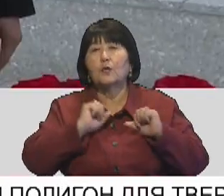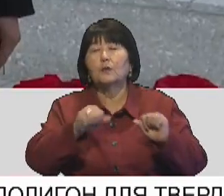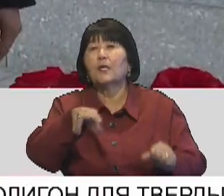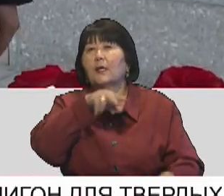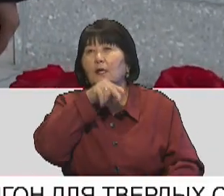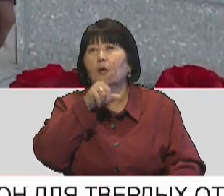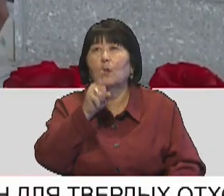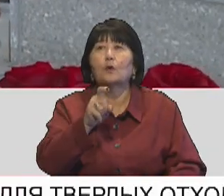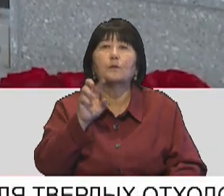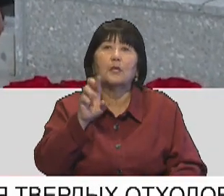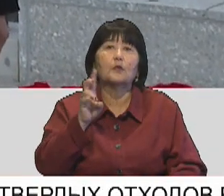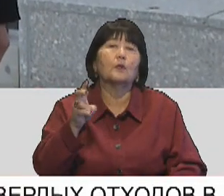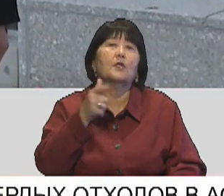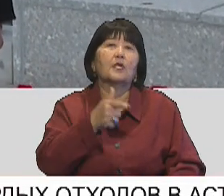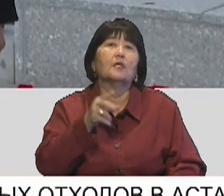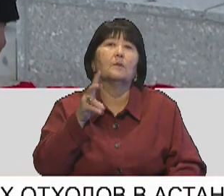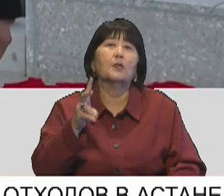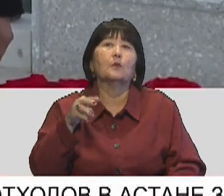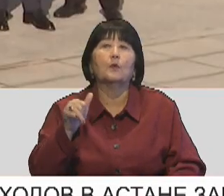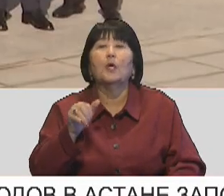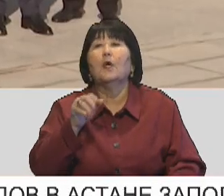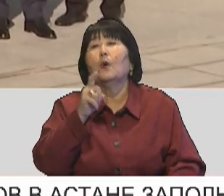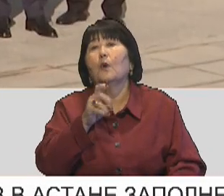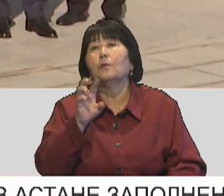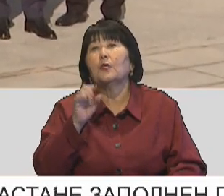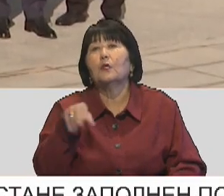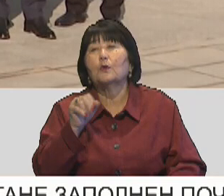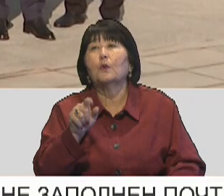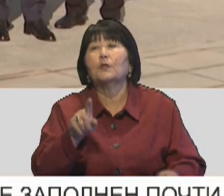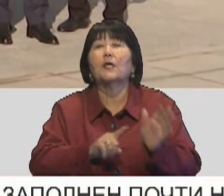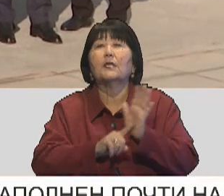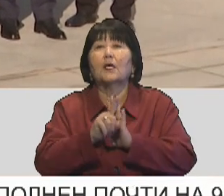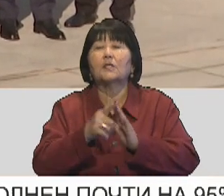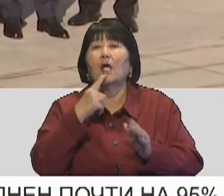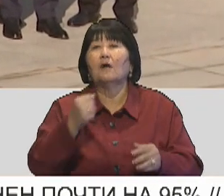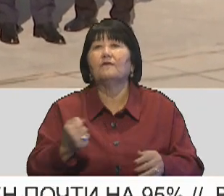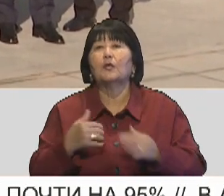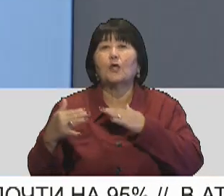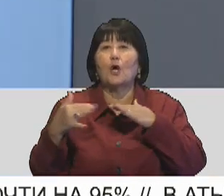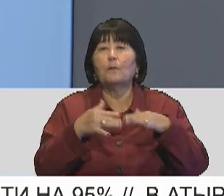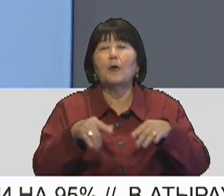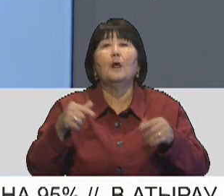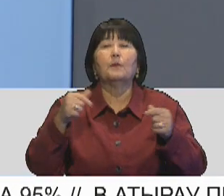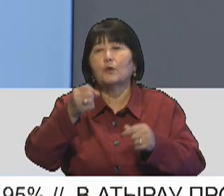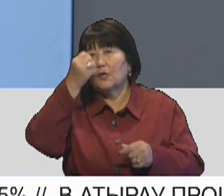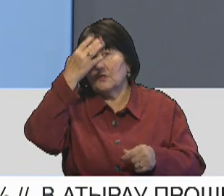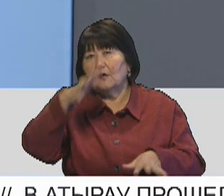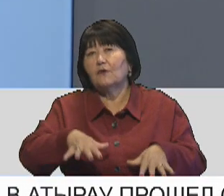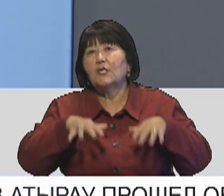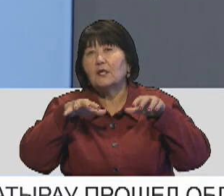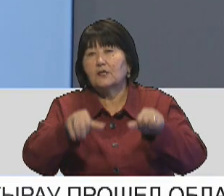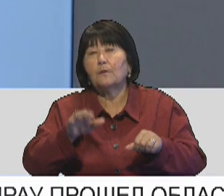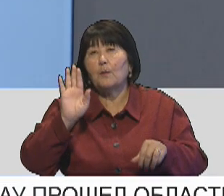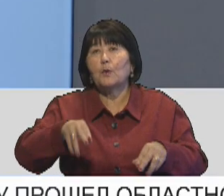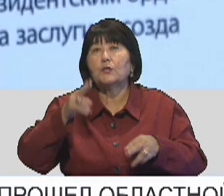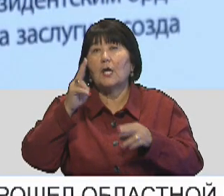Кореи Хон бомдод Бону Хон бомдоди из зачинателей вооруженной борьбы против японских захватчиков после